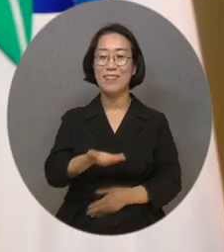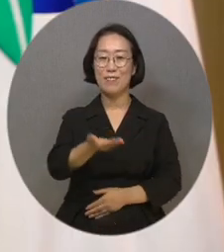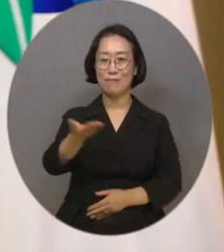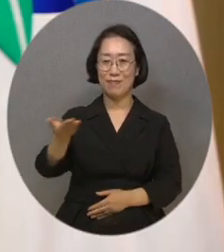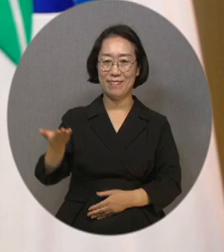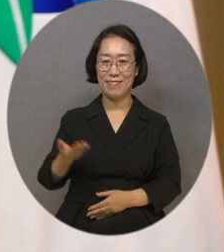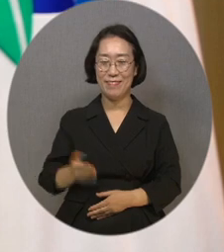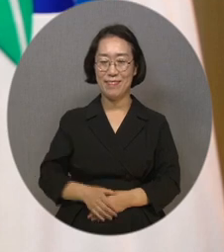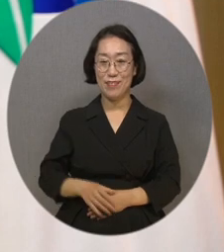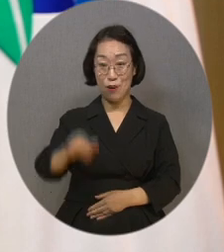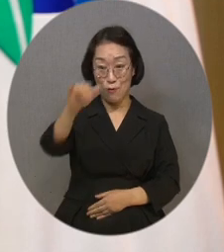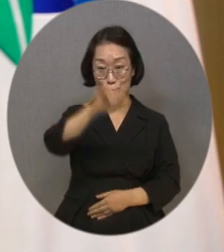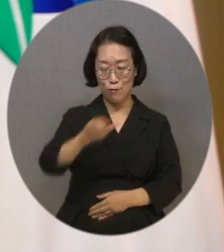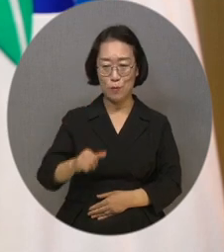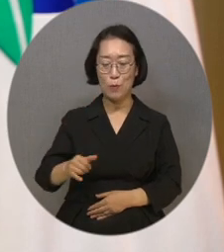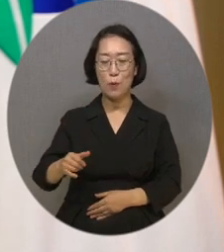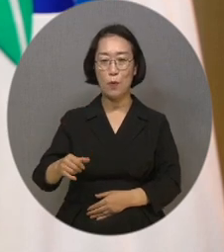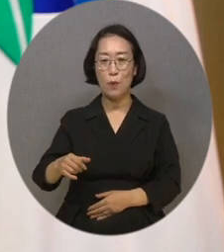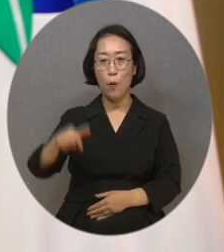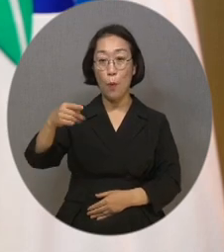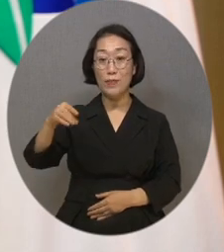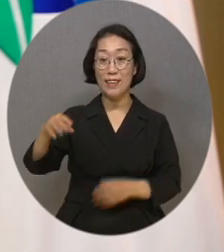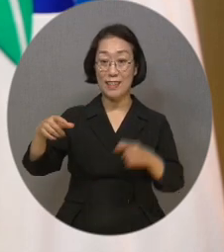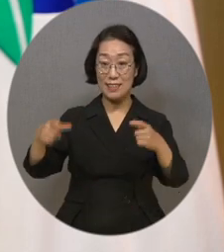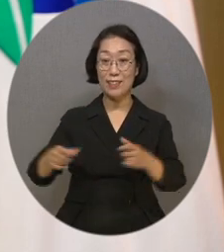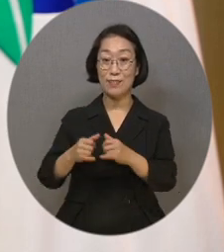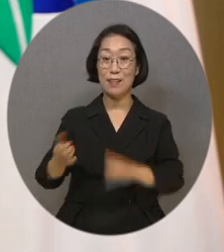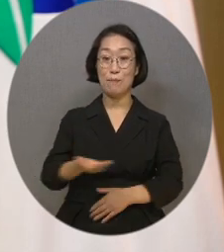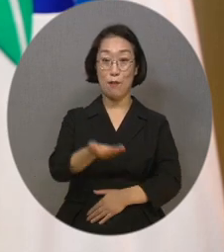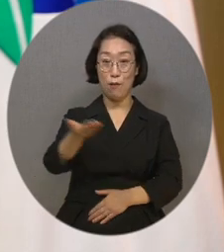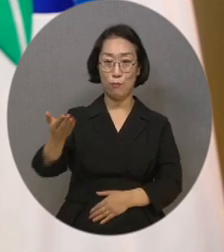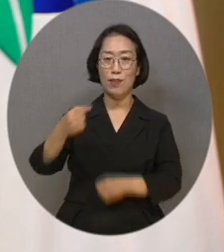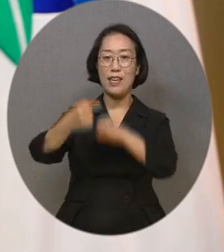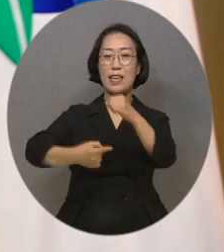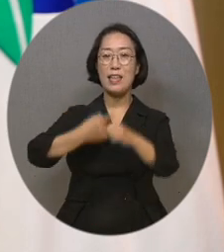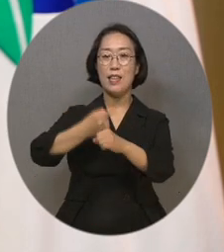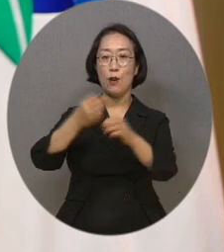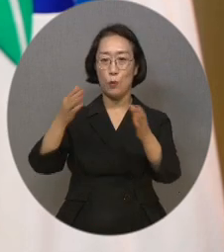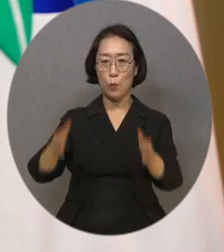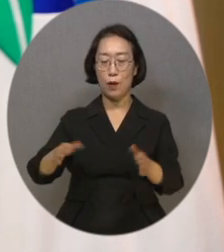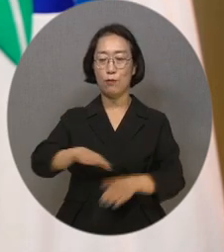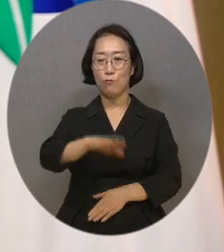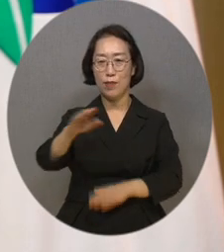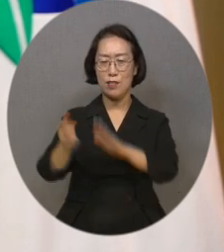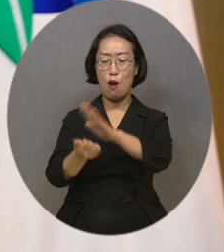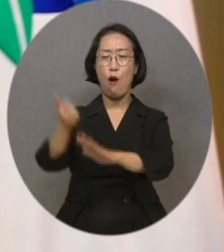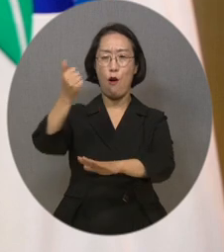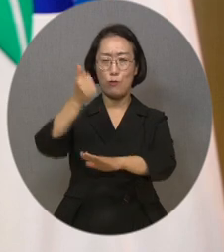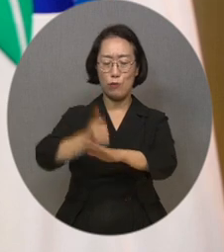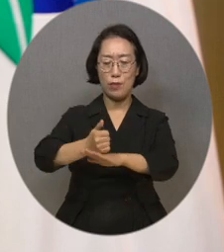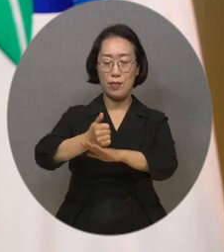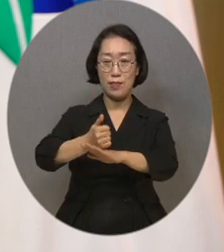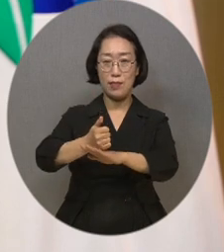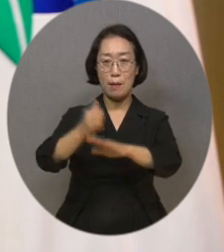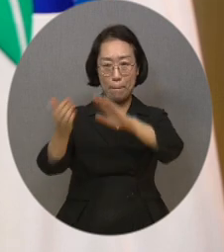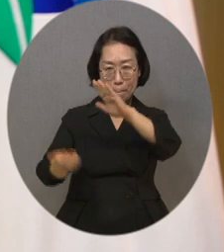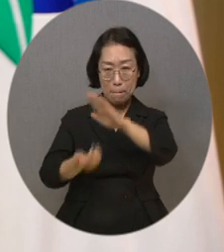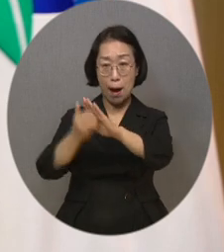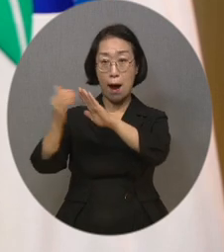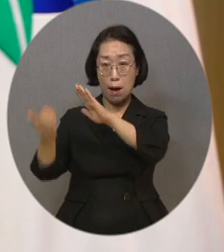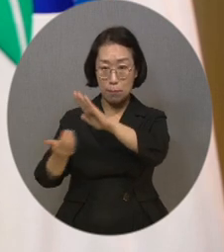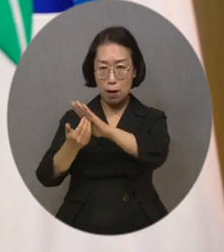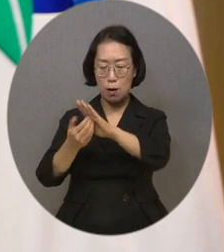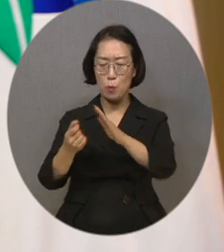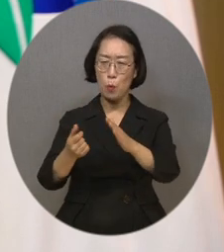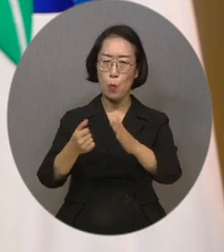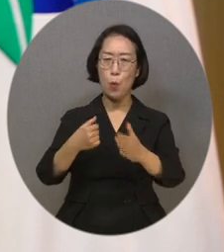그리고 우리 고창 군민 여러분, 지난 1년간에 저희가 이루어낸 성과와 또